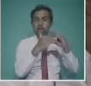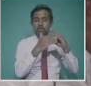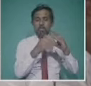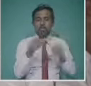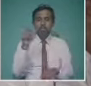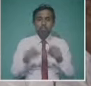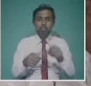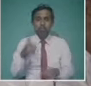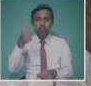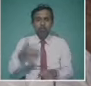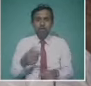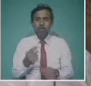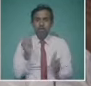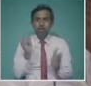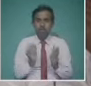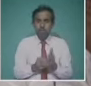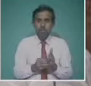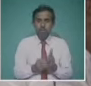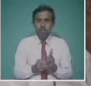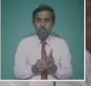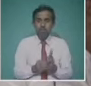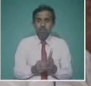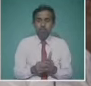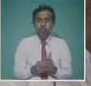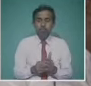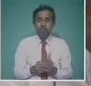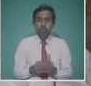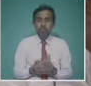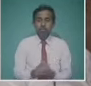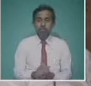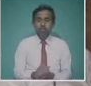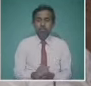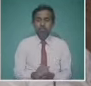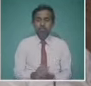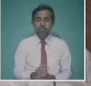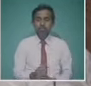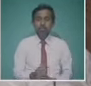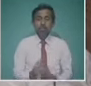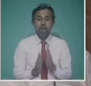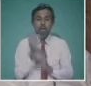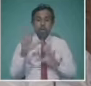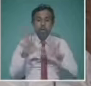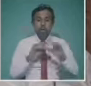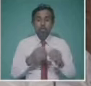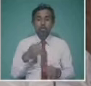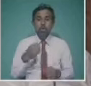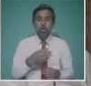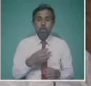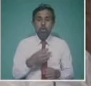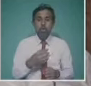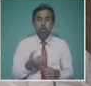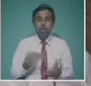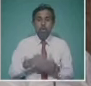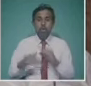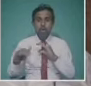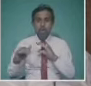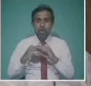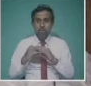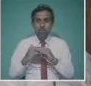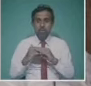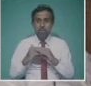එතුමන්ලා වැදගත් දෙයක් ඒකේ කියලා තියෙනවා. ඒකේ කියලා තියෙනවා රයිට් ටු ඉන්ෆෝමේෂන් ඇක්ට් එක දාලා ඒ අංකේ දාලා රිප්ලයි ලෙටර්. ඒකේ